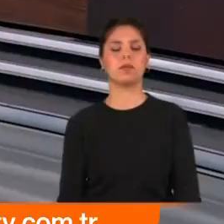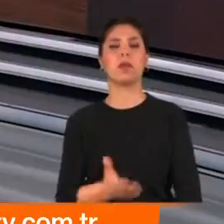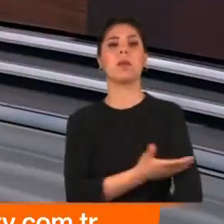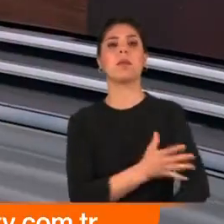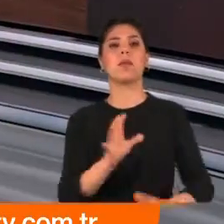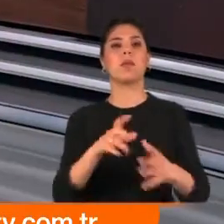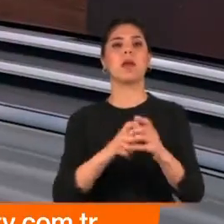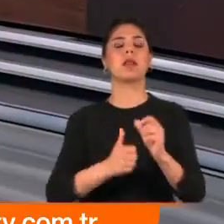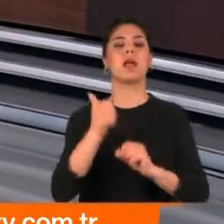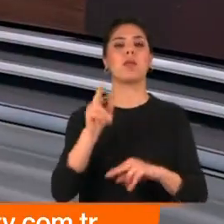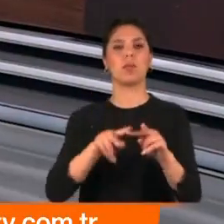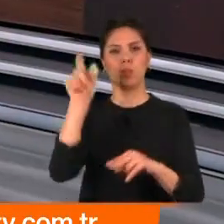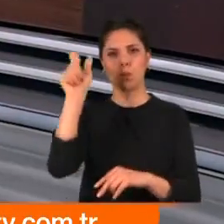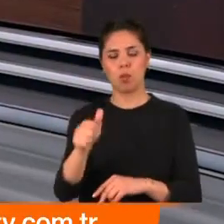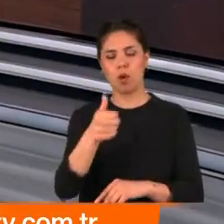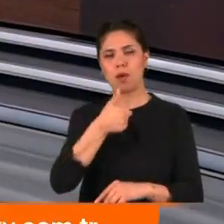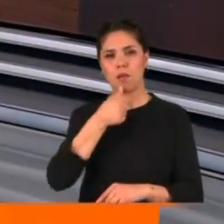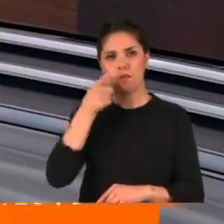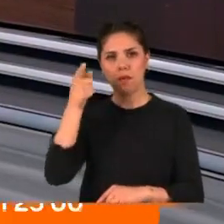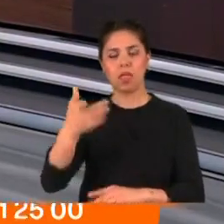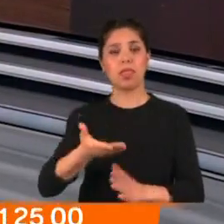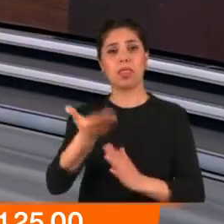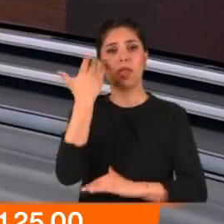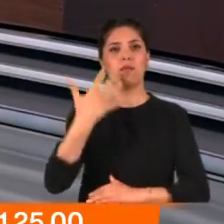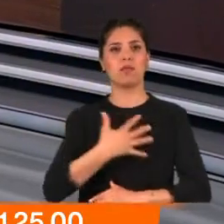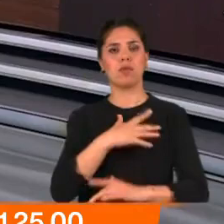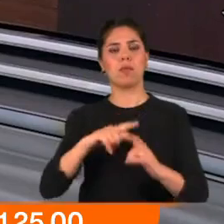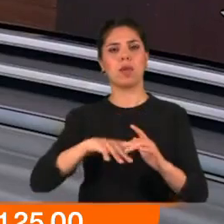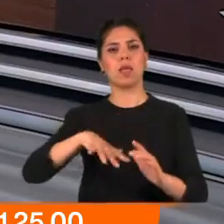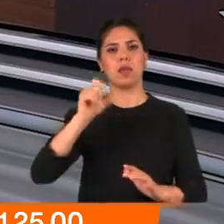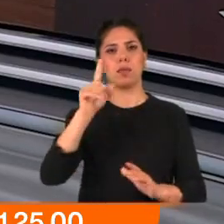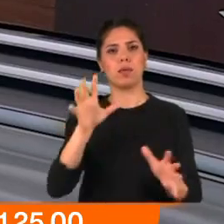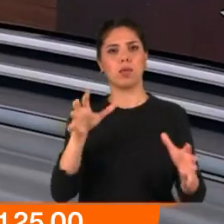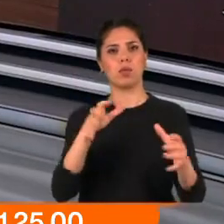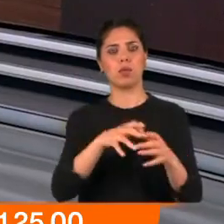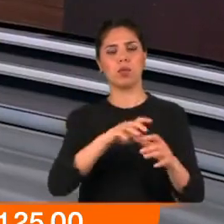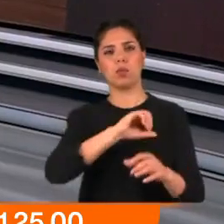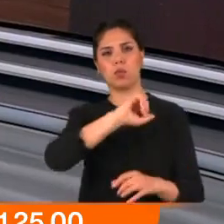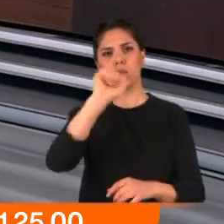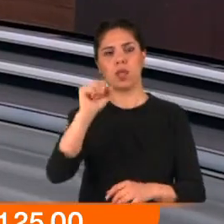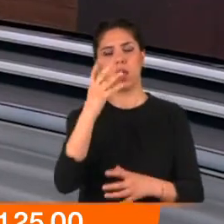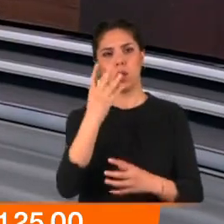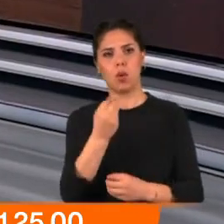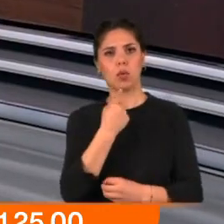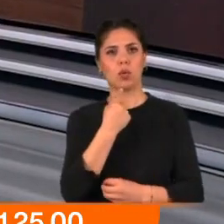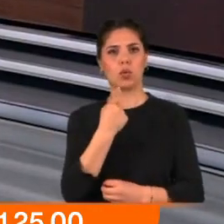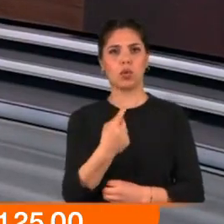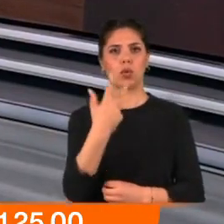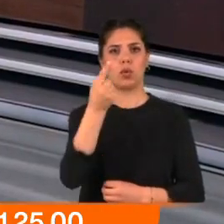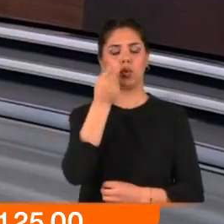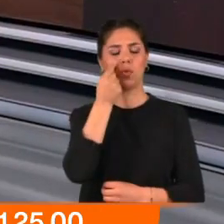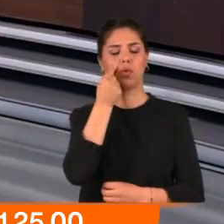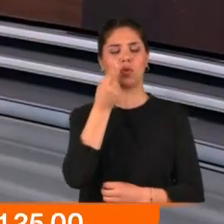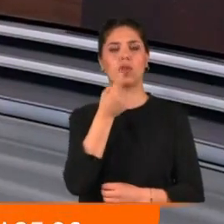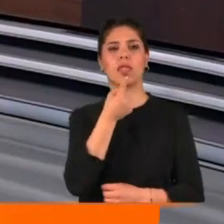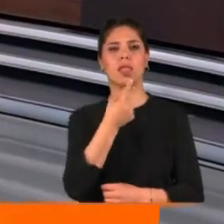Memleket Partisi Genel Başkanı Muharrem İnce, daha önce CHP Genel Merkezi'nde bir grubun troll saldırısına uğradığını söylemişti, iddia etmişti. Hatta 3 kişiyi